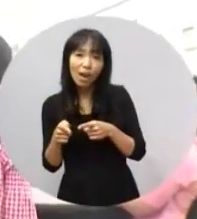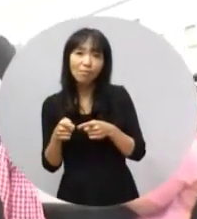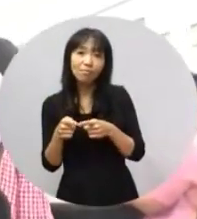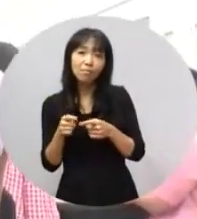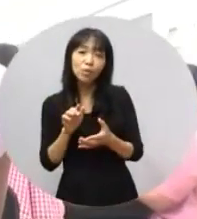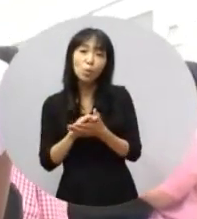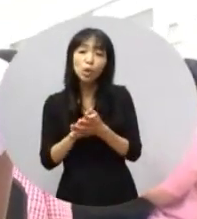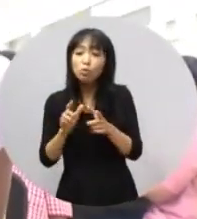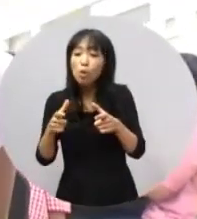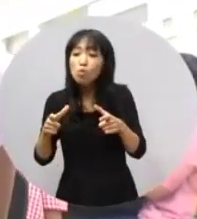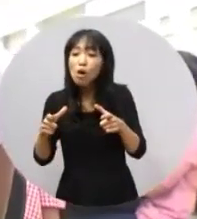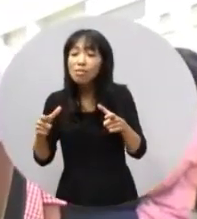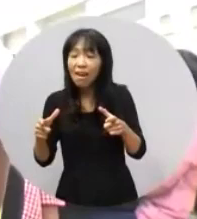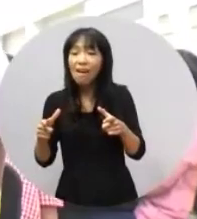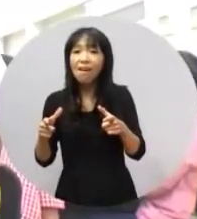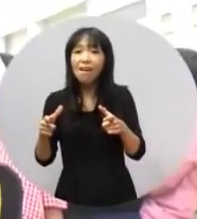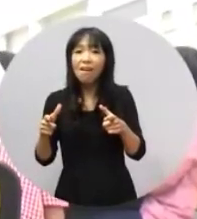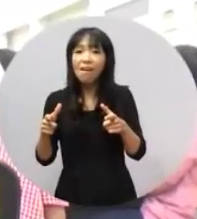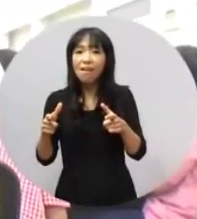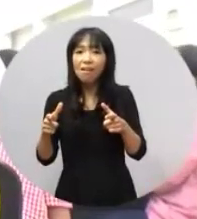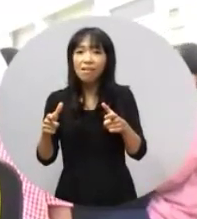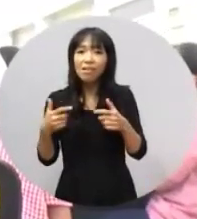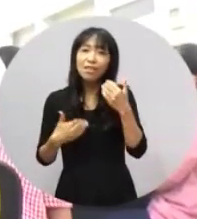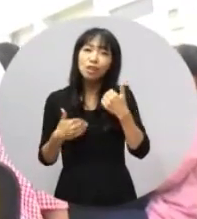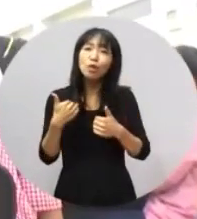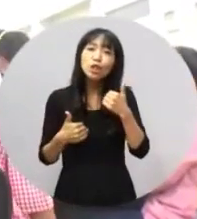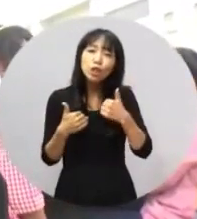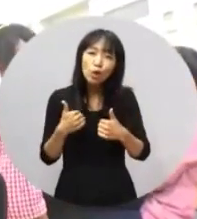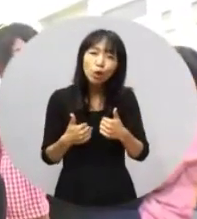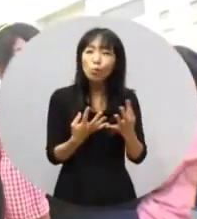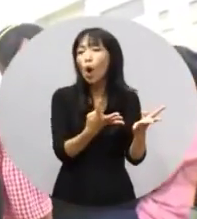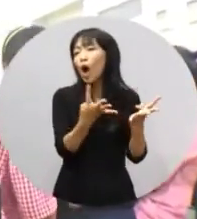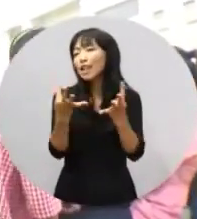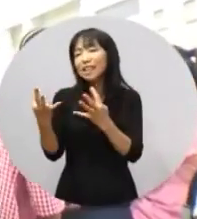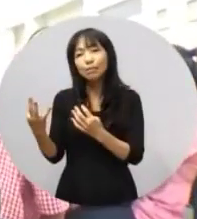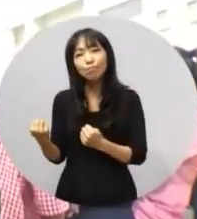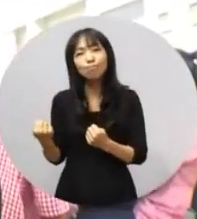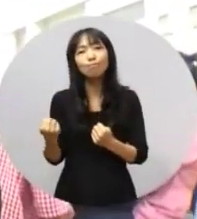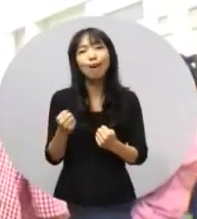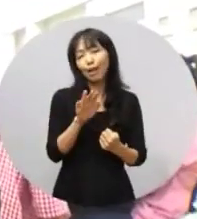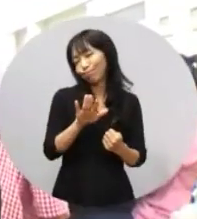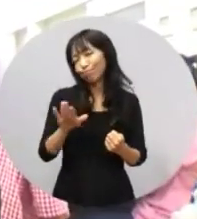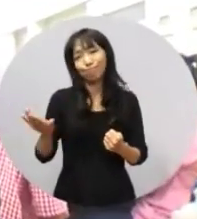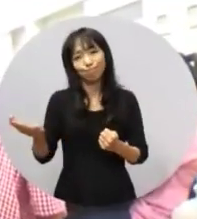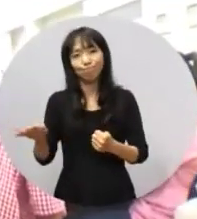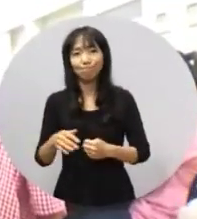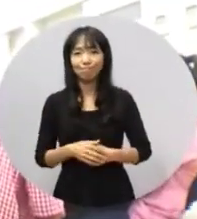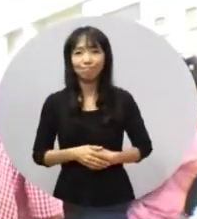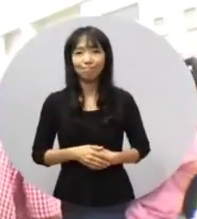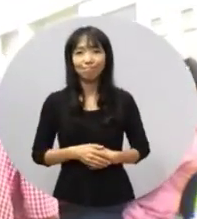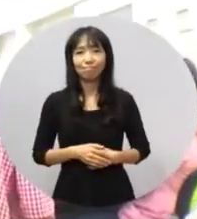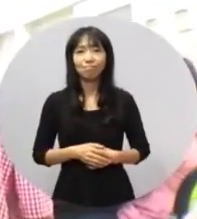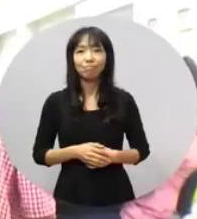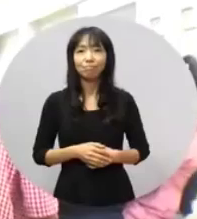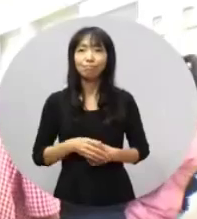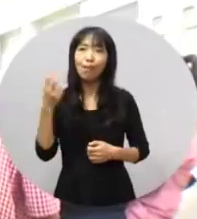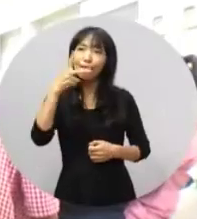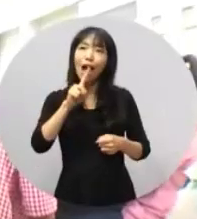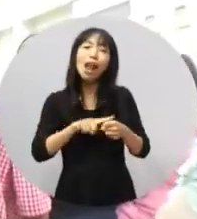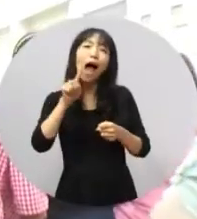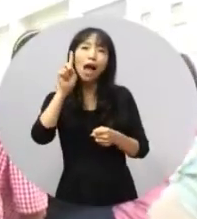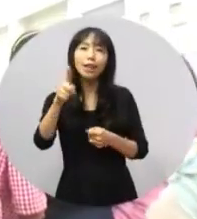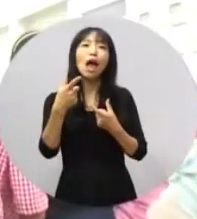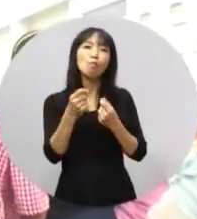なんか友達も増えてきたし楽しいこととか言う声だから無かっハ